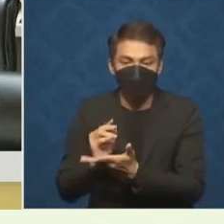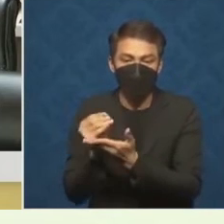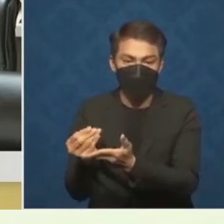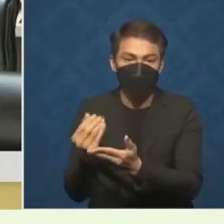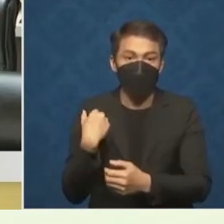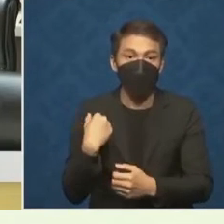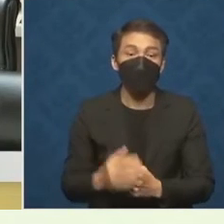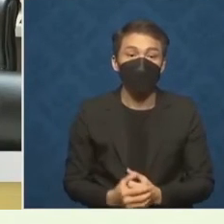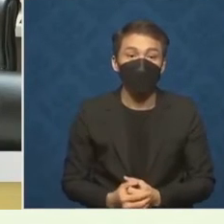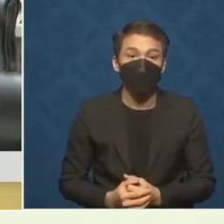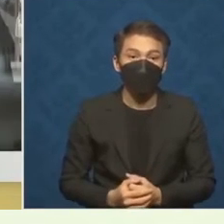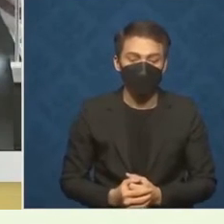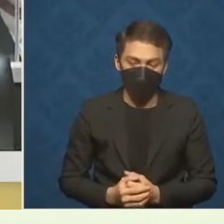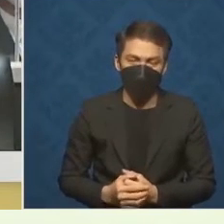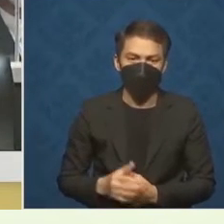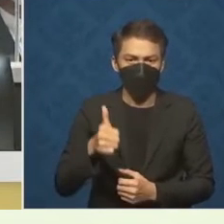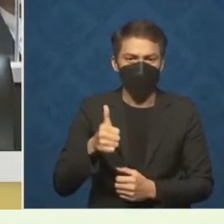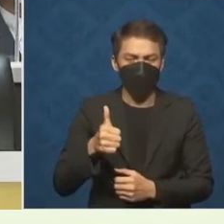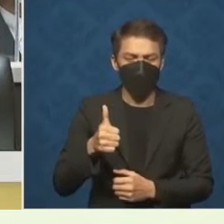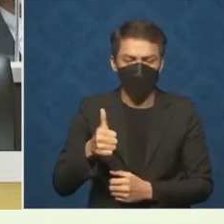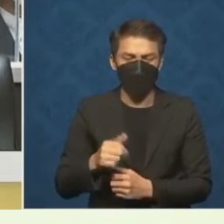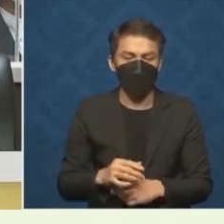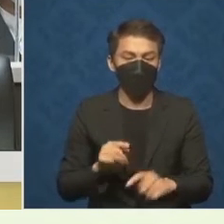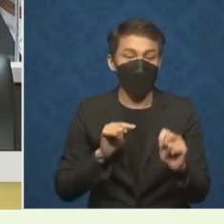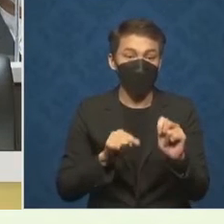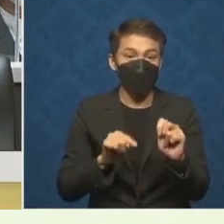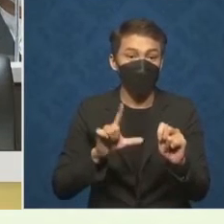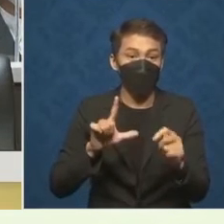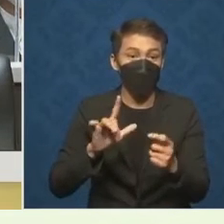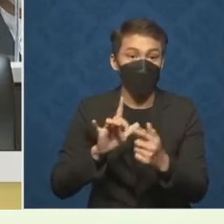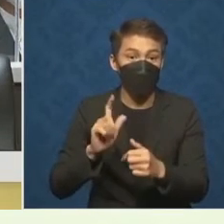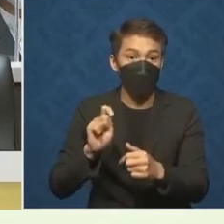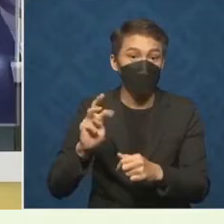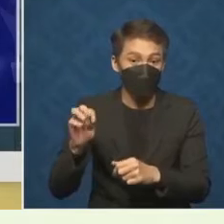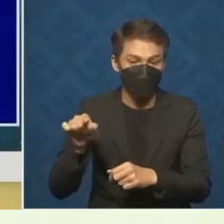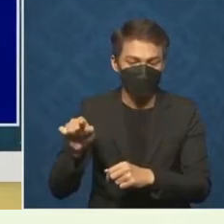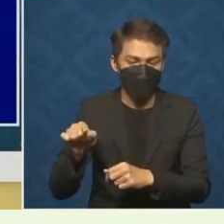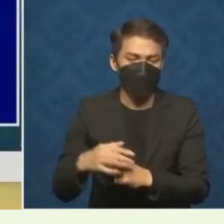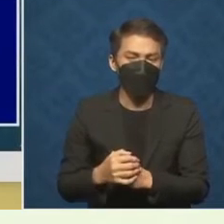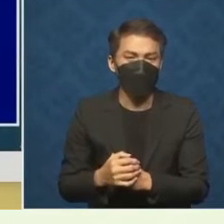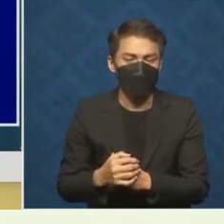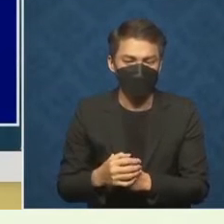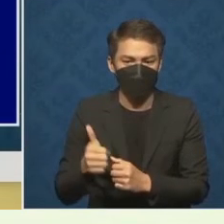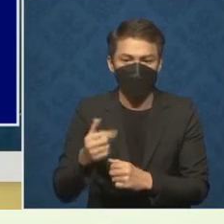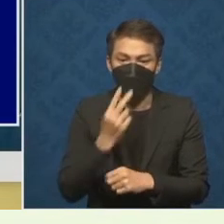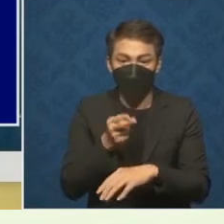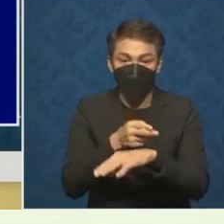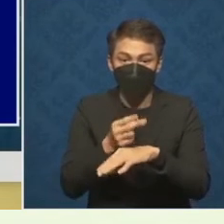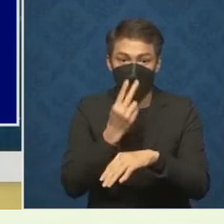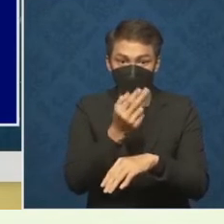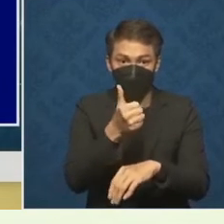ว่าได้ผลนะครับที่ตำบลร้อมแรดอำเภอเถินนะถ้าลองฟังคลิปดูนะครับ